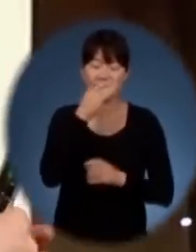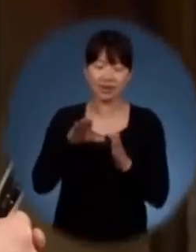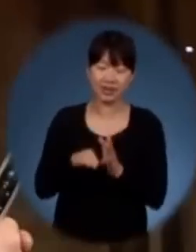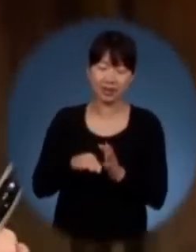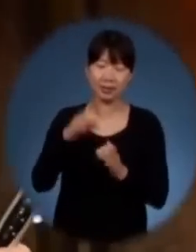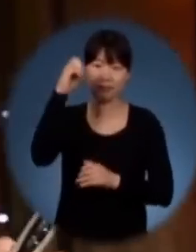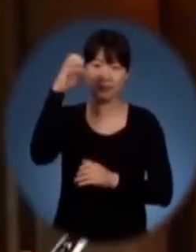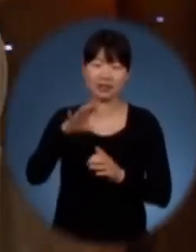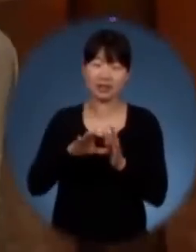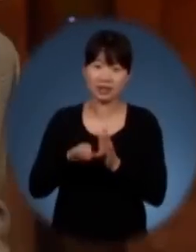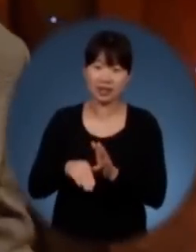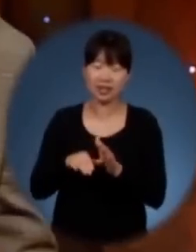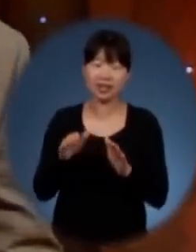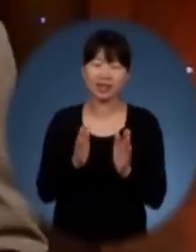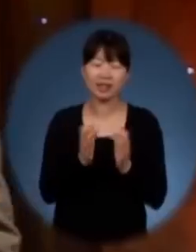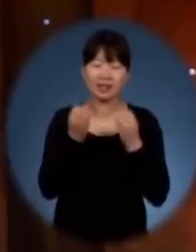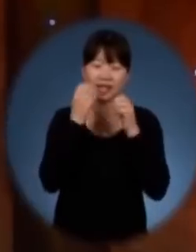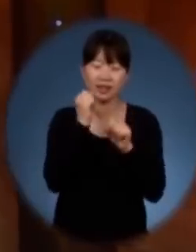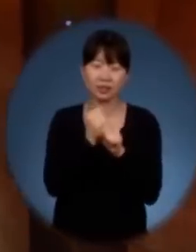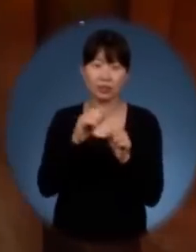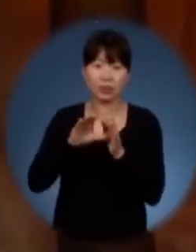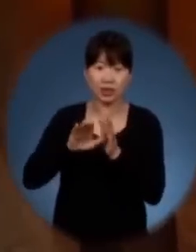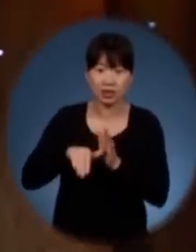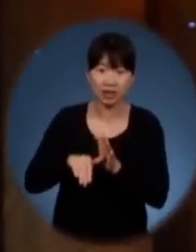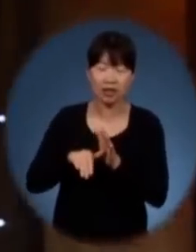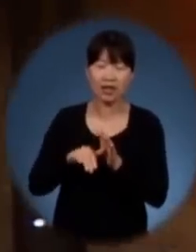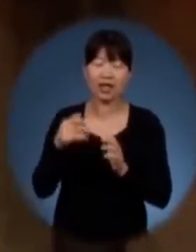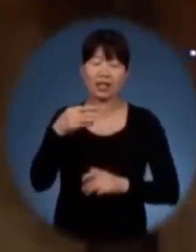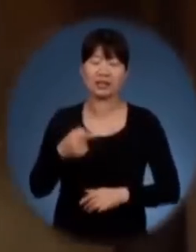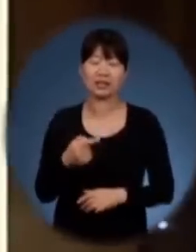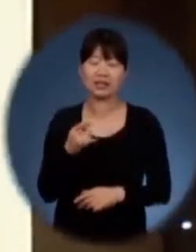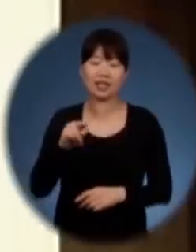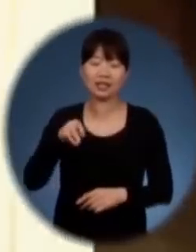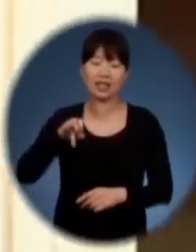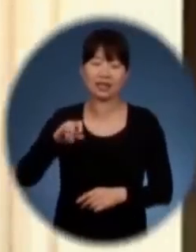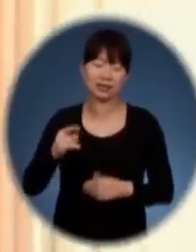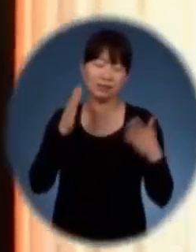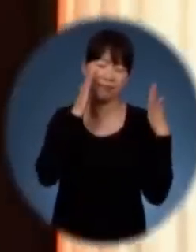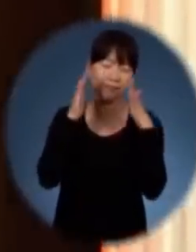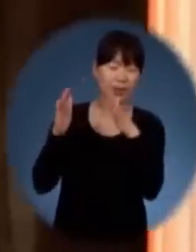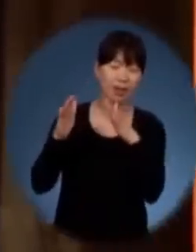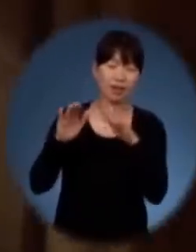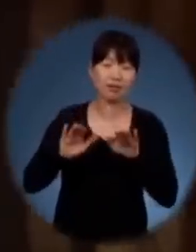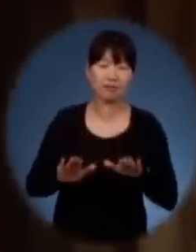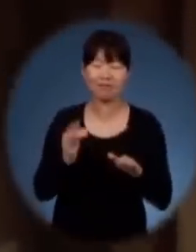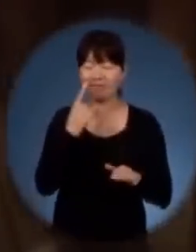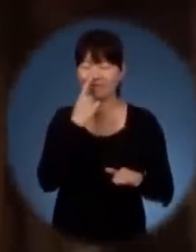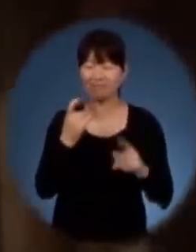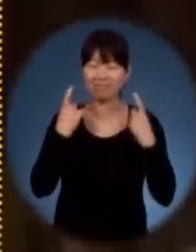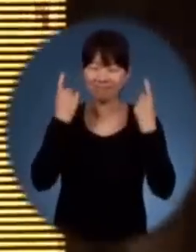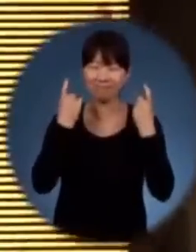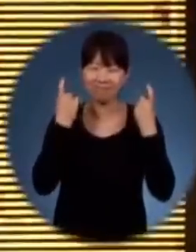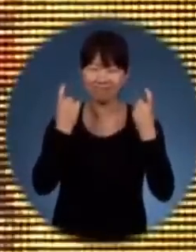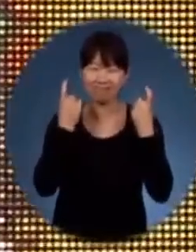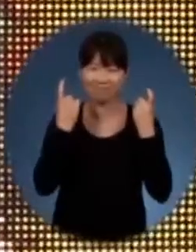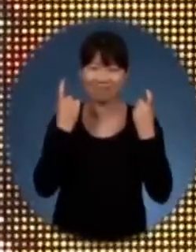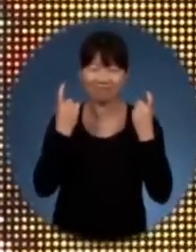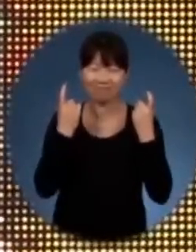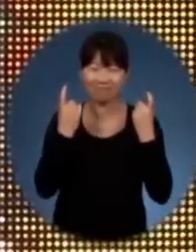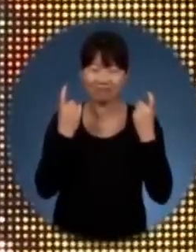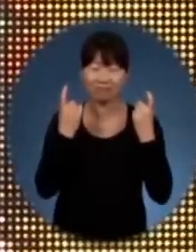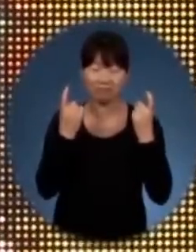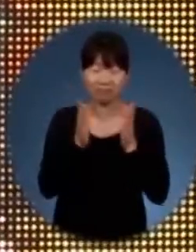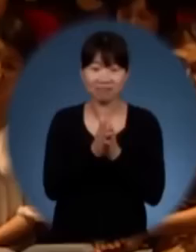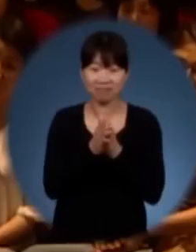시대 그 창조의 시대 르네상스를 향해서 한번 멋진 여행을 어 떠나